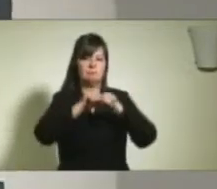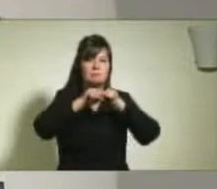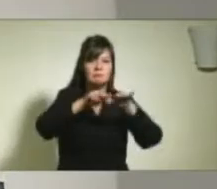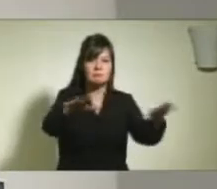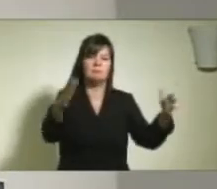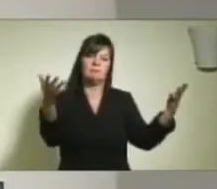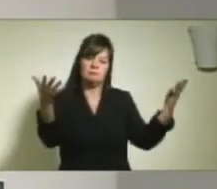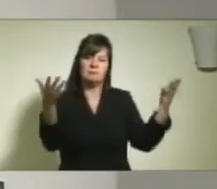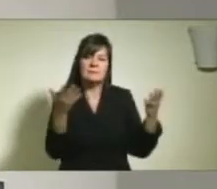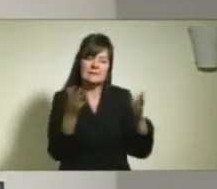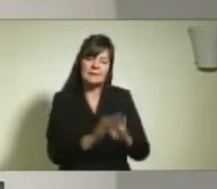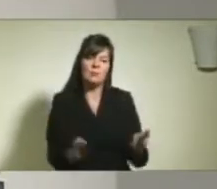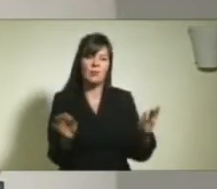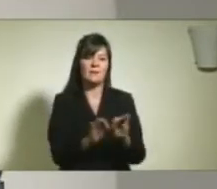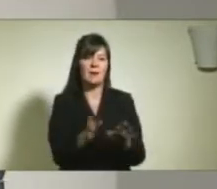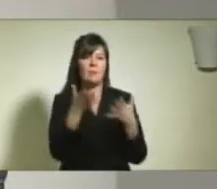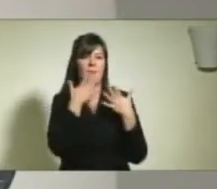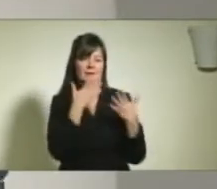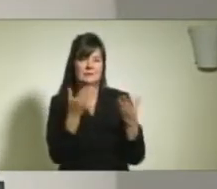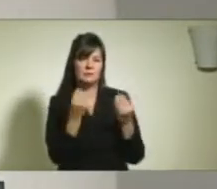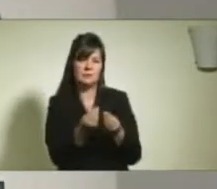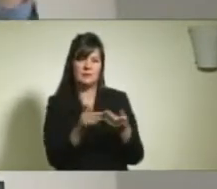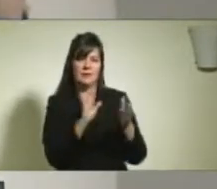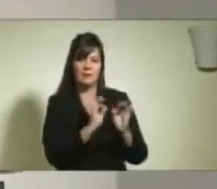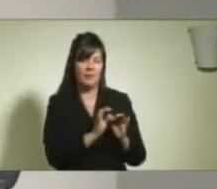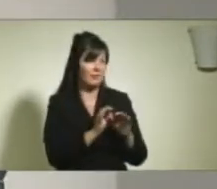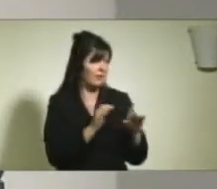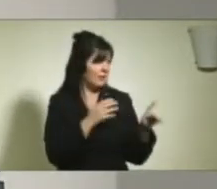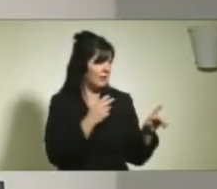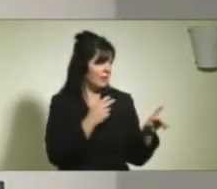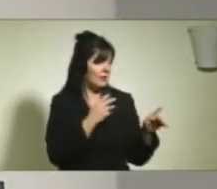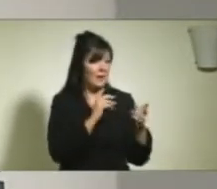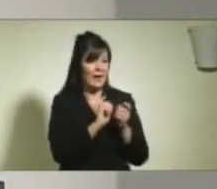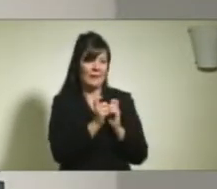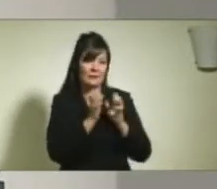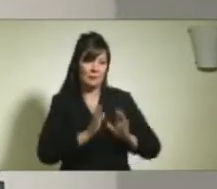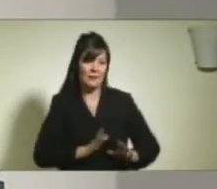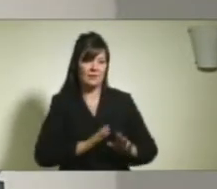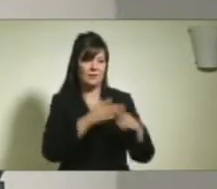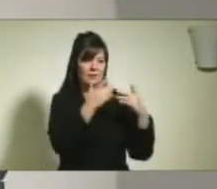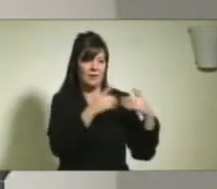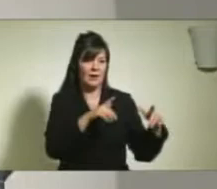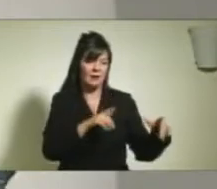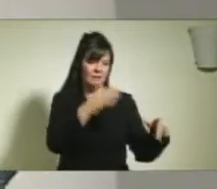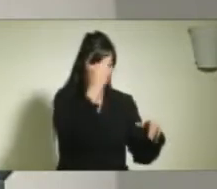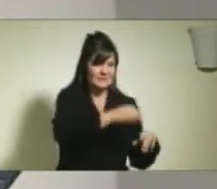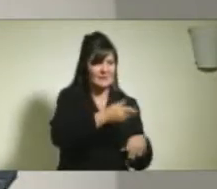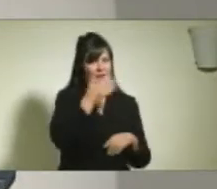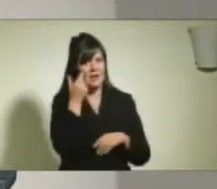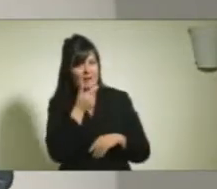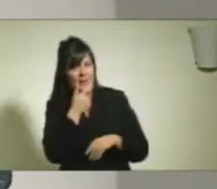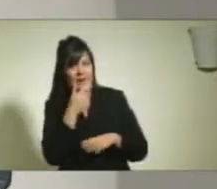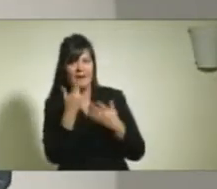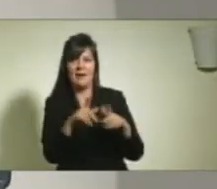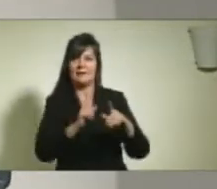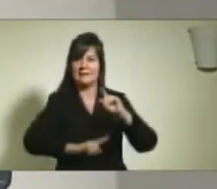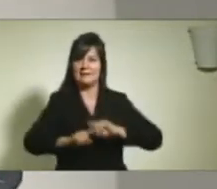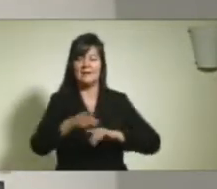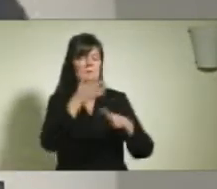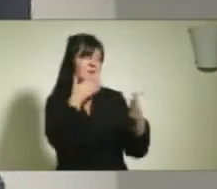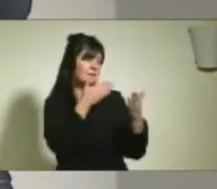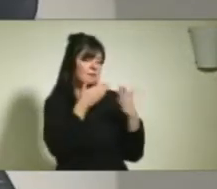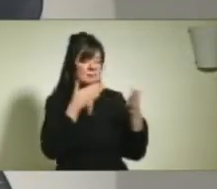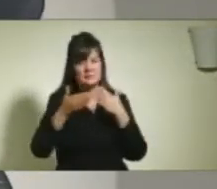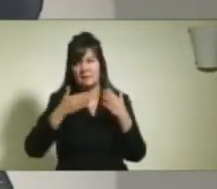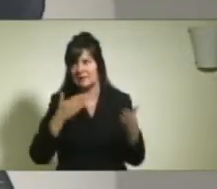et merci aux interprètes français, anglais, langage de signes. Merci, c'est extrêmement